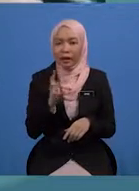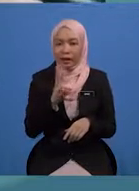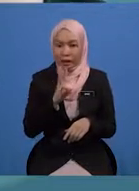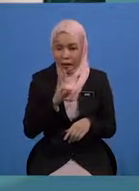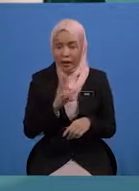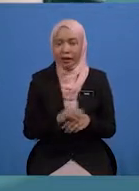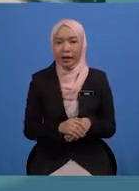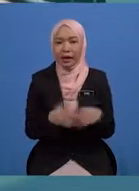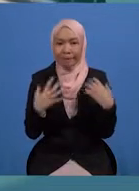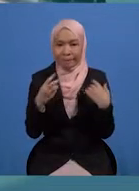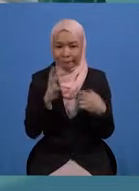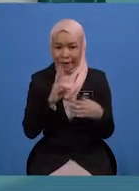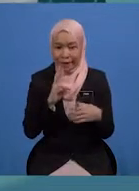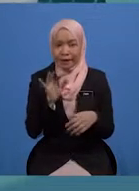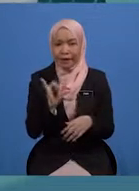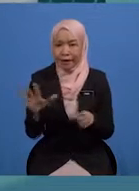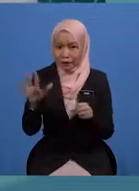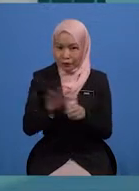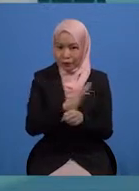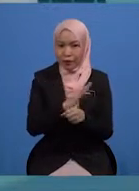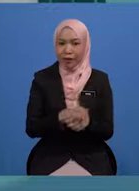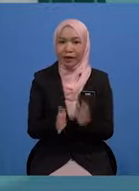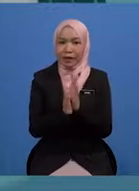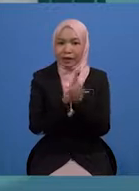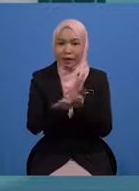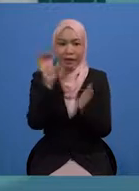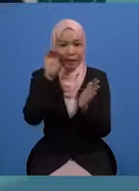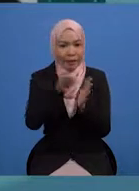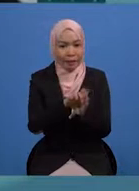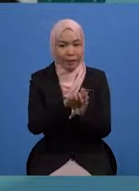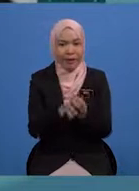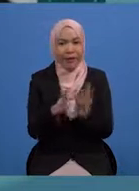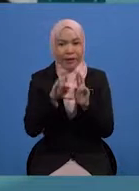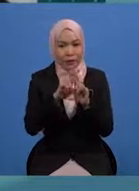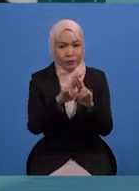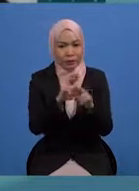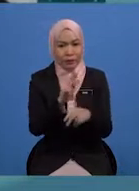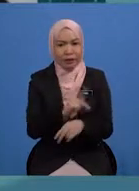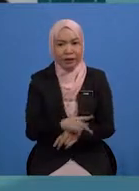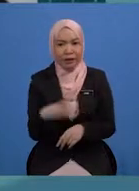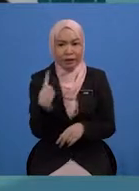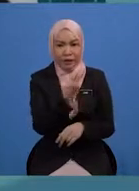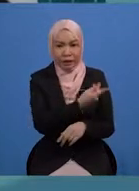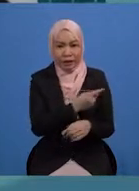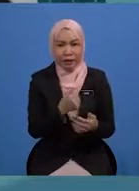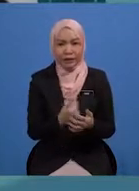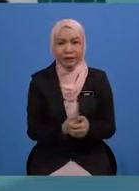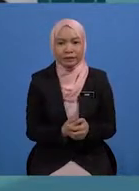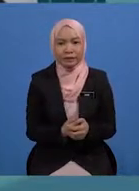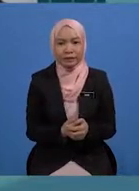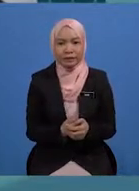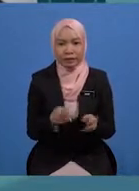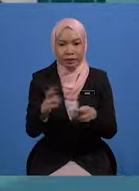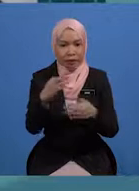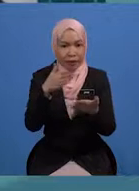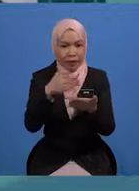dengan air yang secukupnya. Dari gambar rujukan kita, iaitu karya John Brandon Smith,